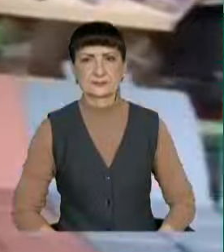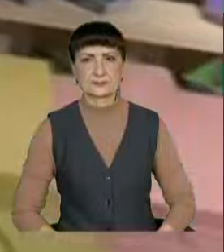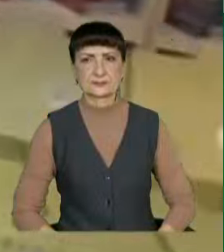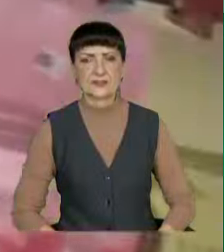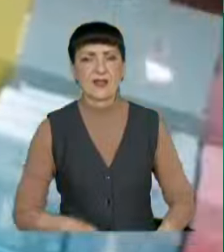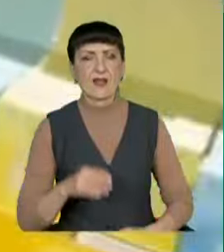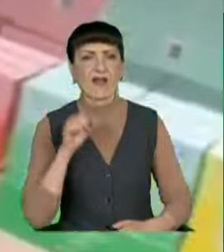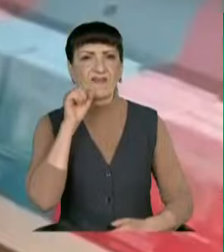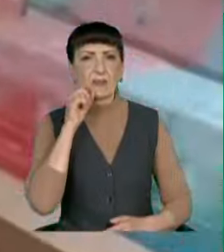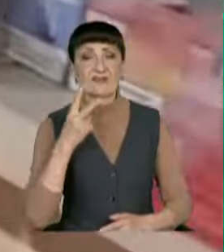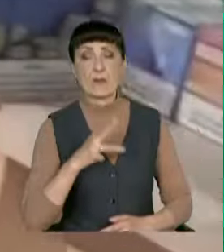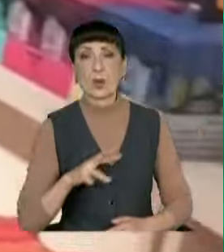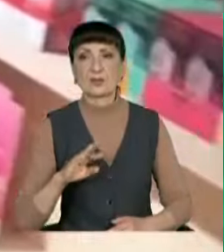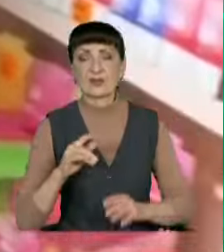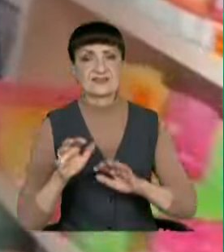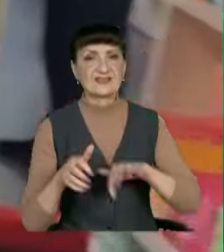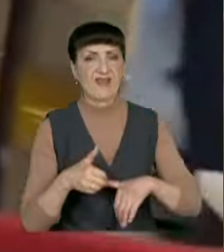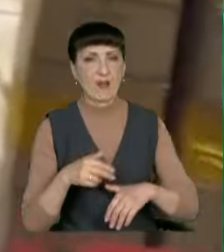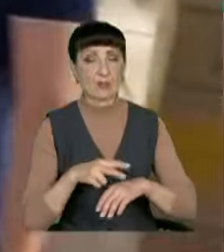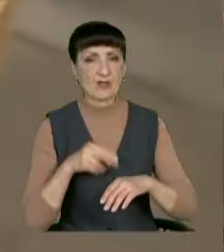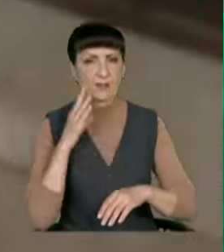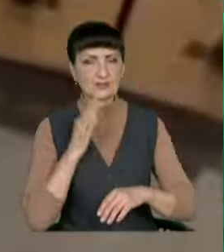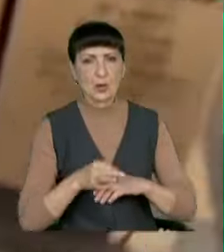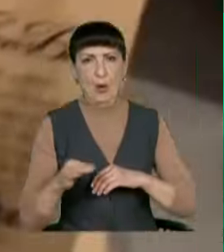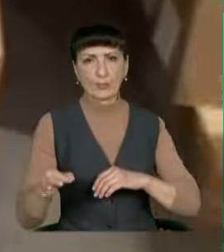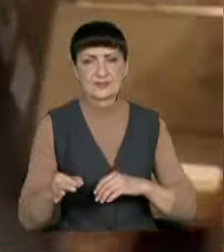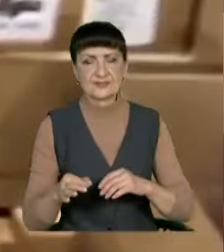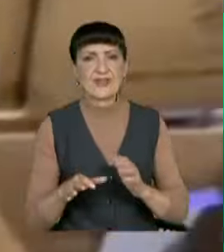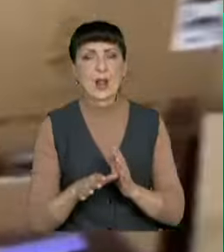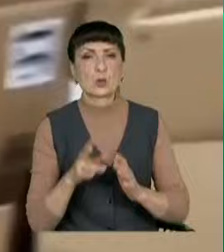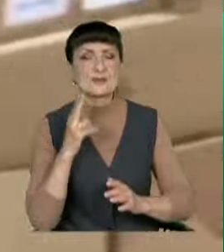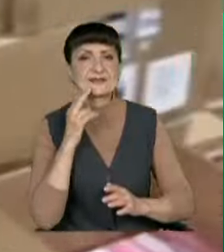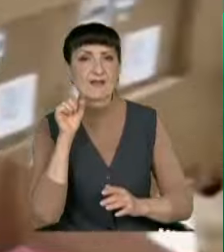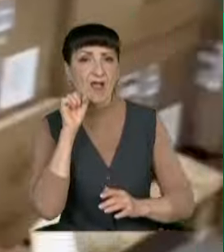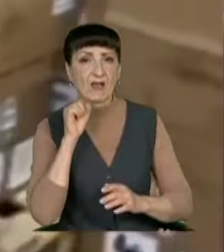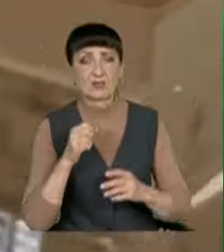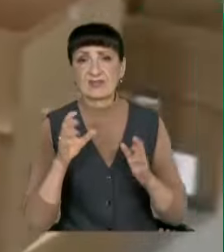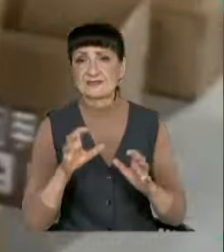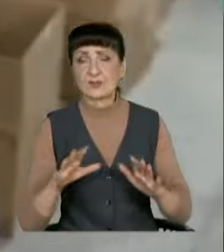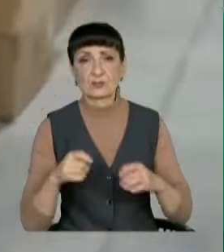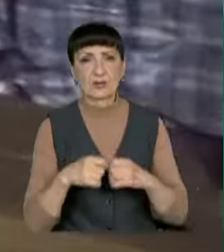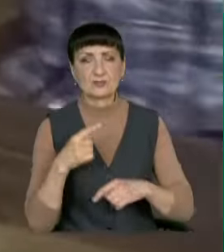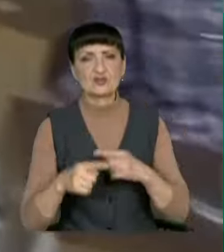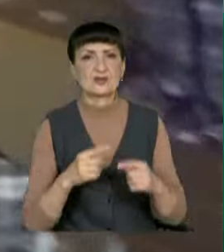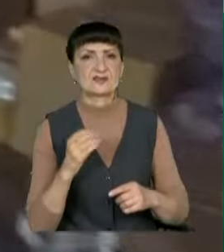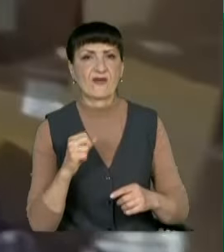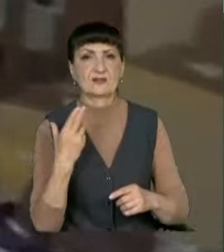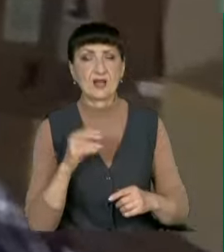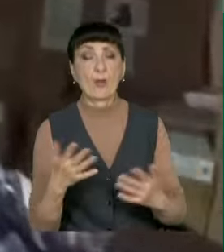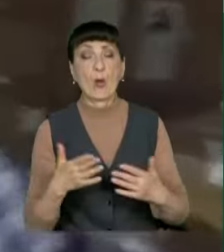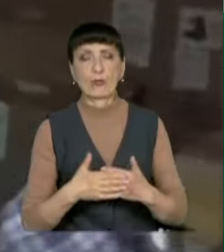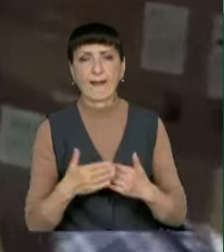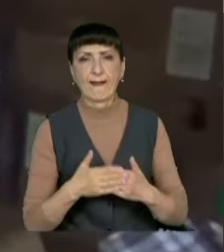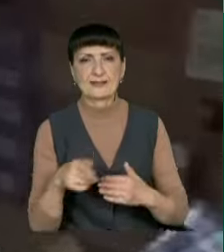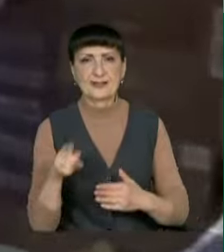Вейпы на 2 миллиона тенге изъяли полицейские Алматинской области. Электронные сигареты незаконно продавали через WhatsApp. Какое наказание